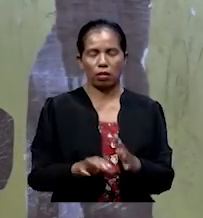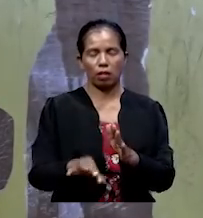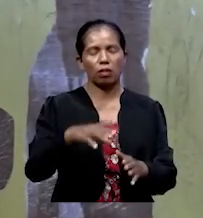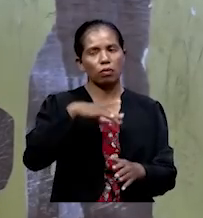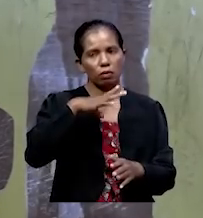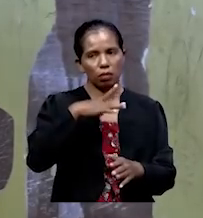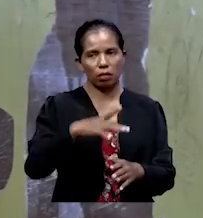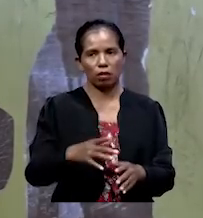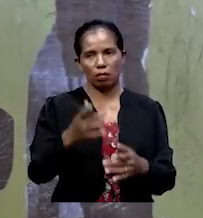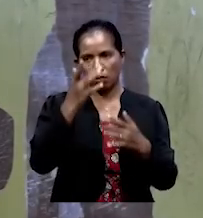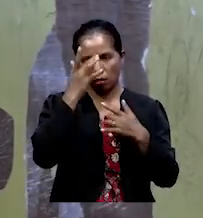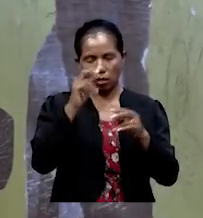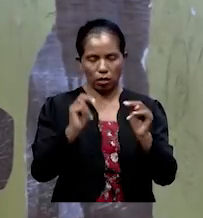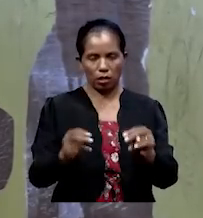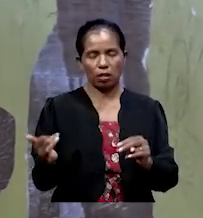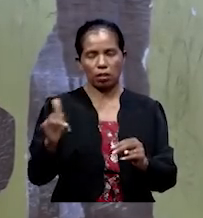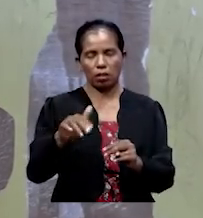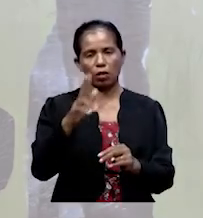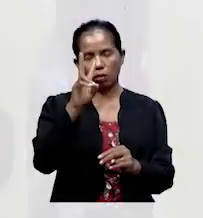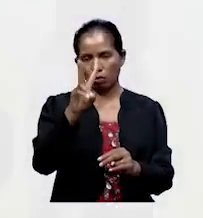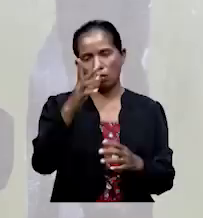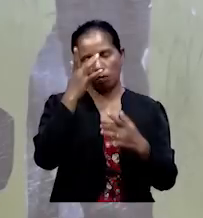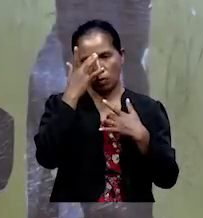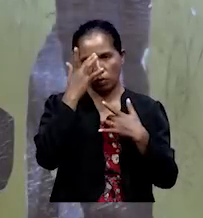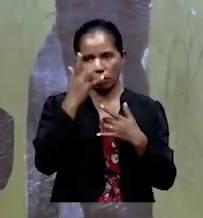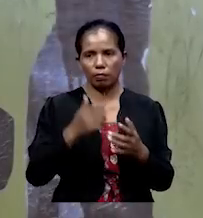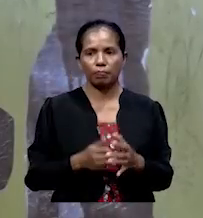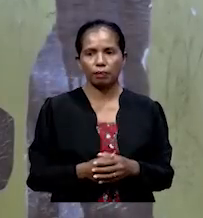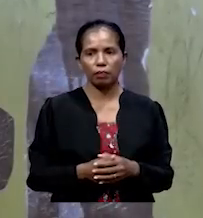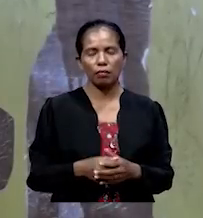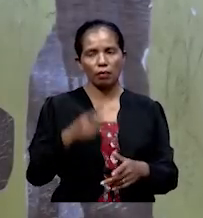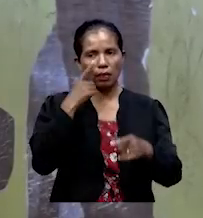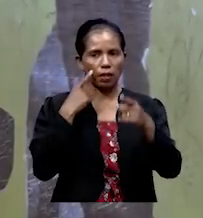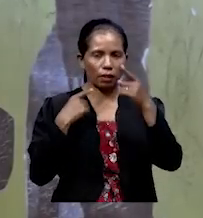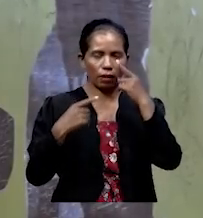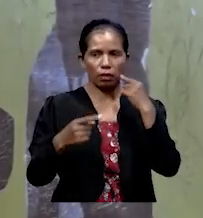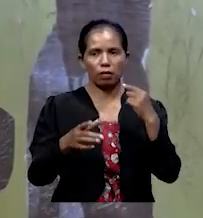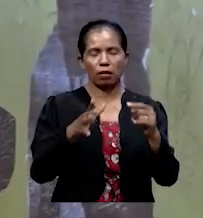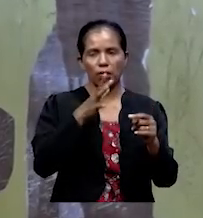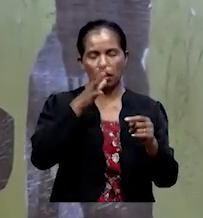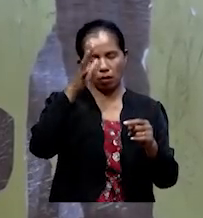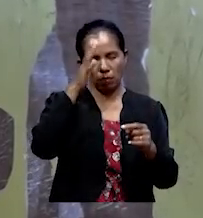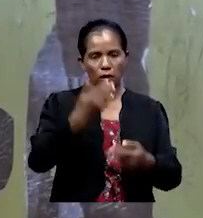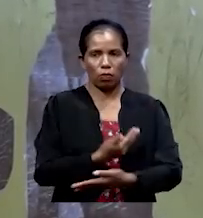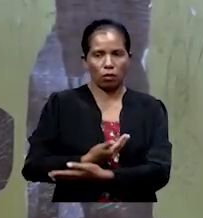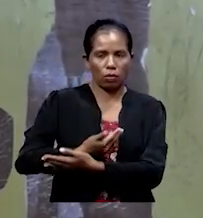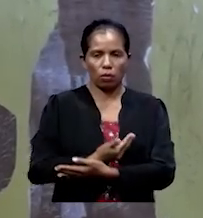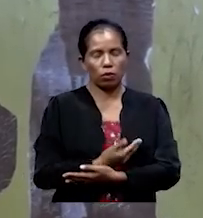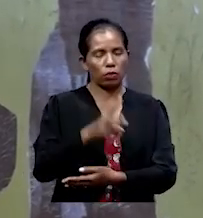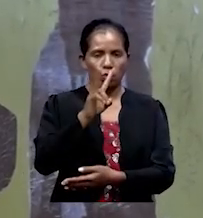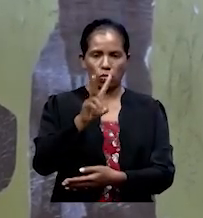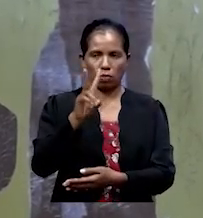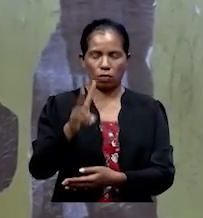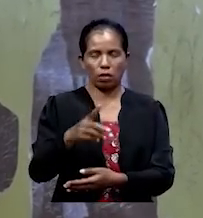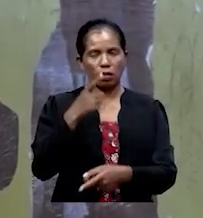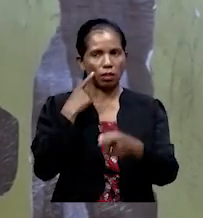sa buat ruman ne ting ser sina ne do ting ser mora son. Ne tani se lare te inang kus ruaru an sana au ni awamre kan sana ne kus da ruma